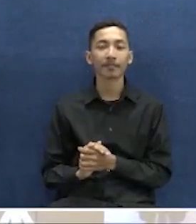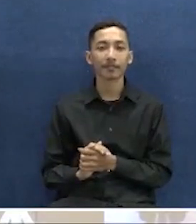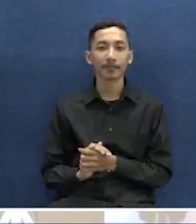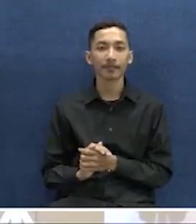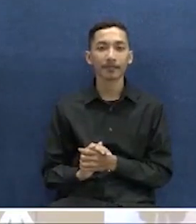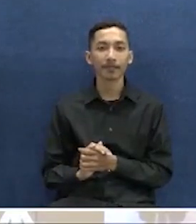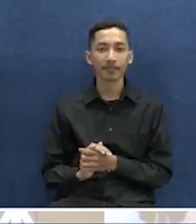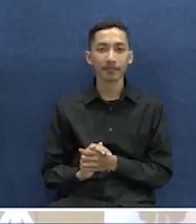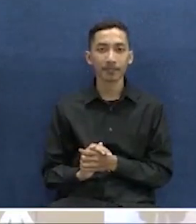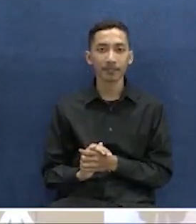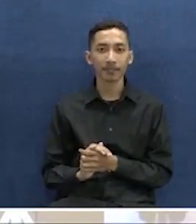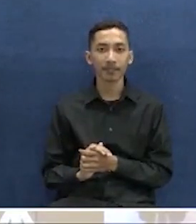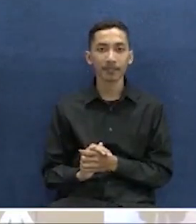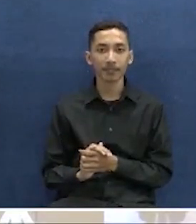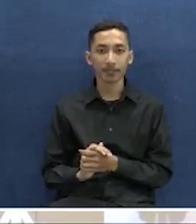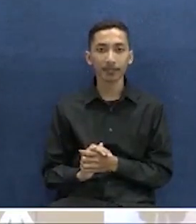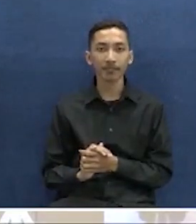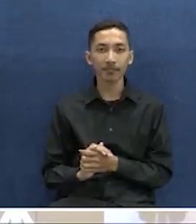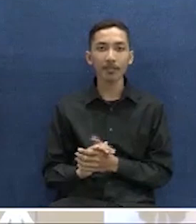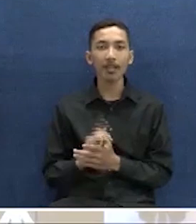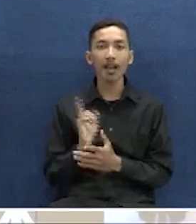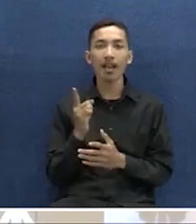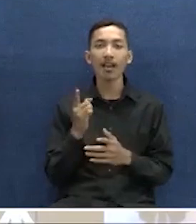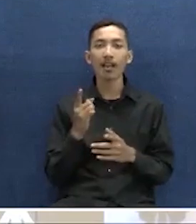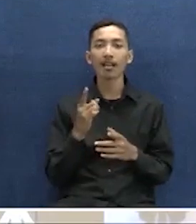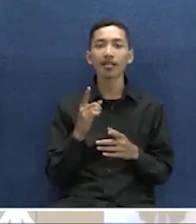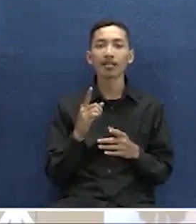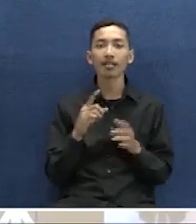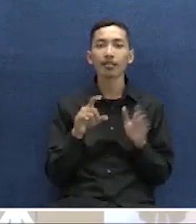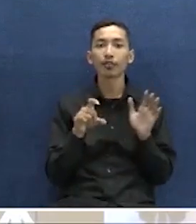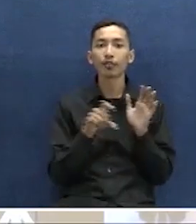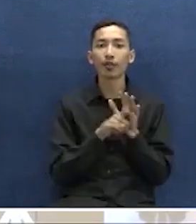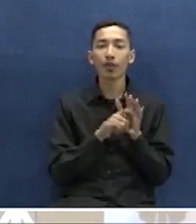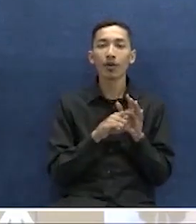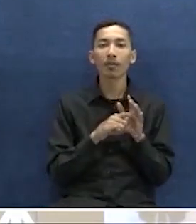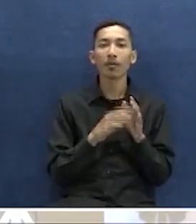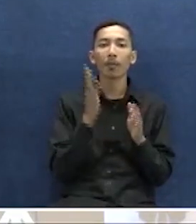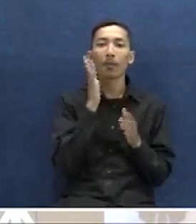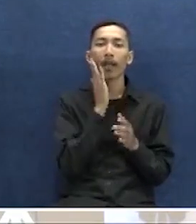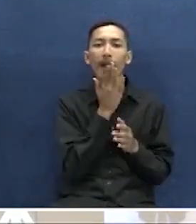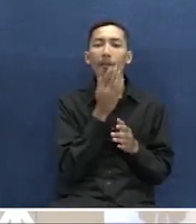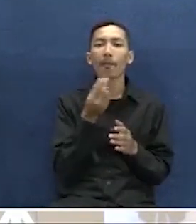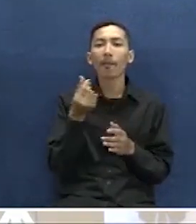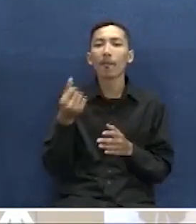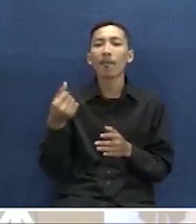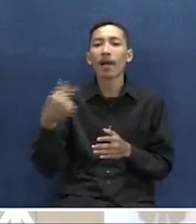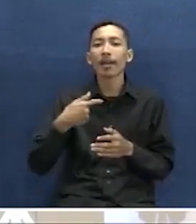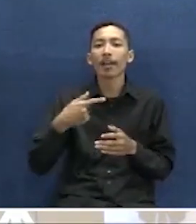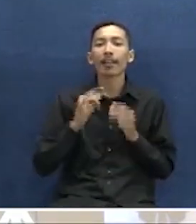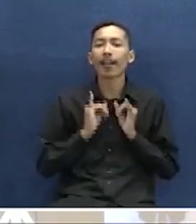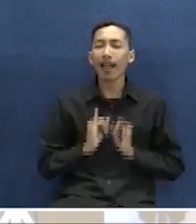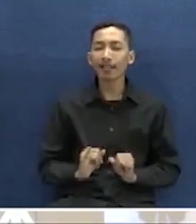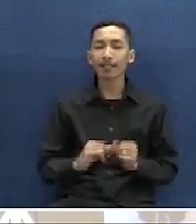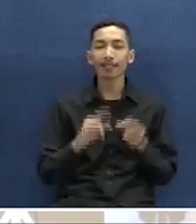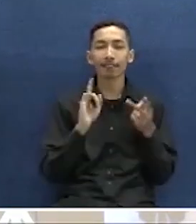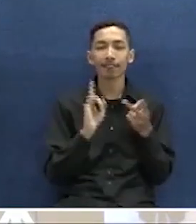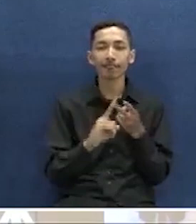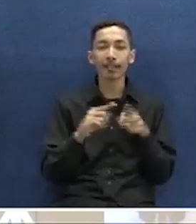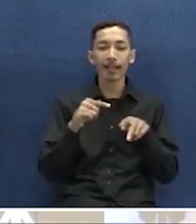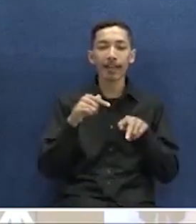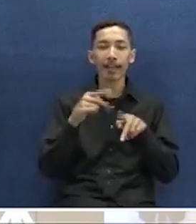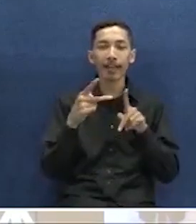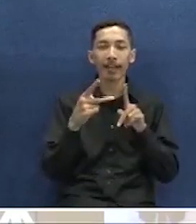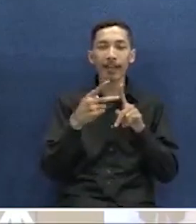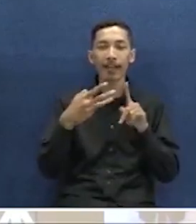seikhlasnya apa yang ditulis tulis nih Henna ya Iya Henna Henna bayar seikhlasnya sekarang udah banyak bayar seikhlasnya yang pada akhirnya